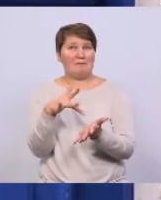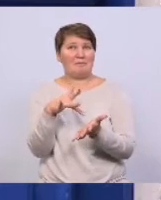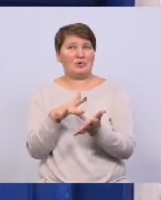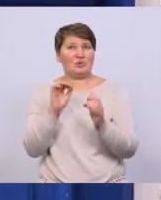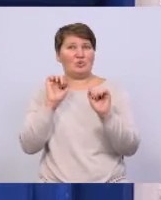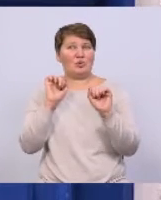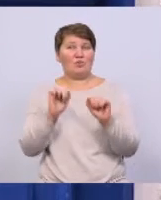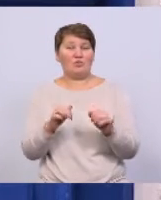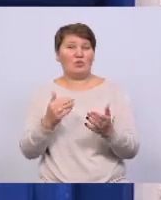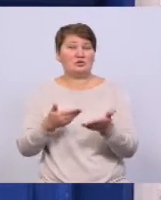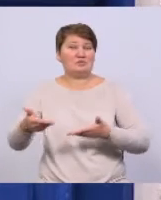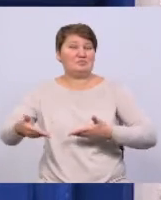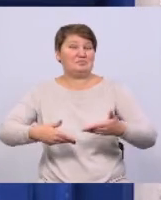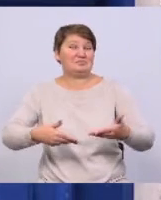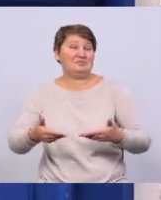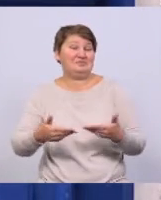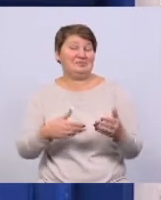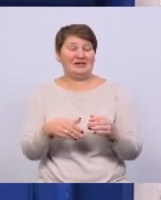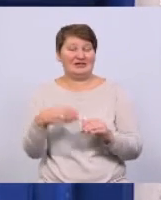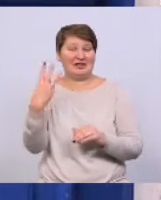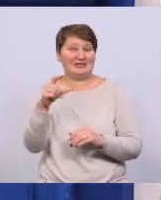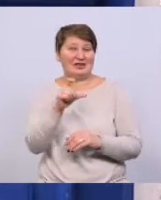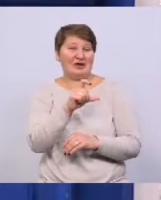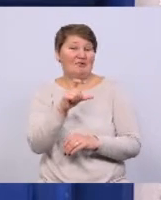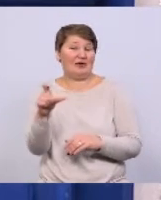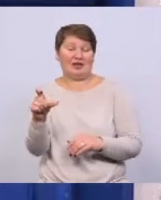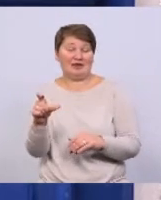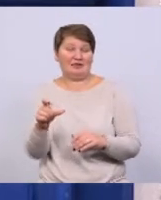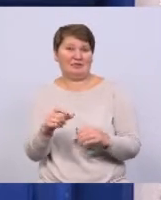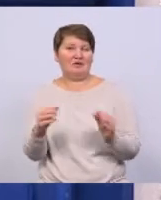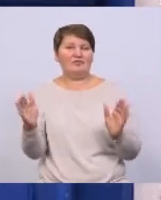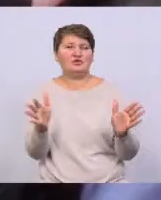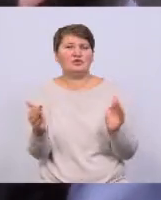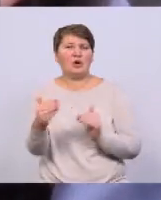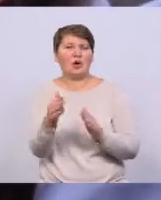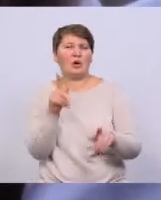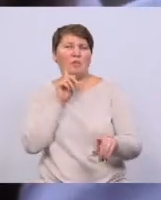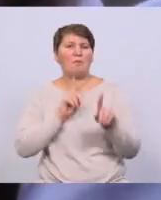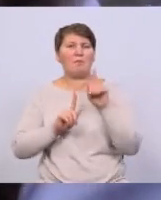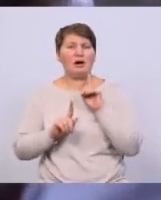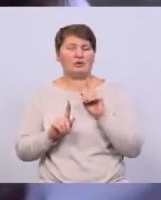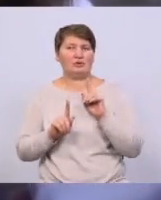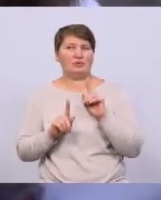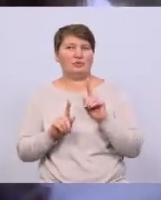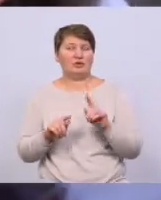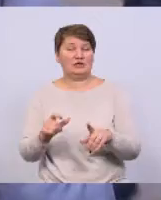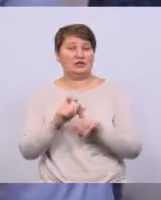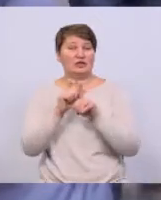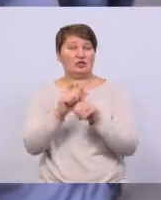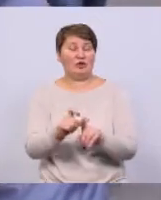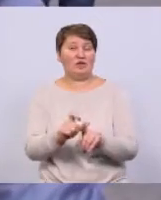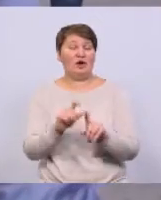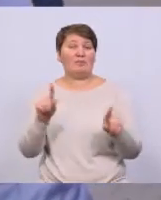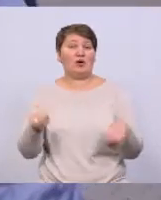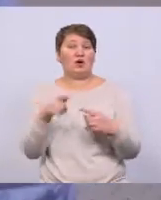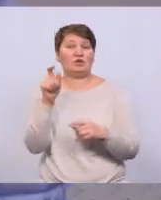дійти до будь-якої точки за півгодини максимум. Ось так, ось настільки компактно і поруч знаходиться, що це дуже зручно. За словами координаторки програми Світлани